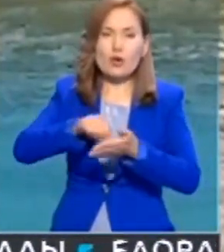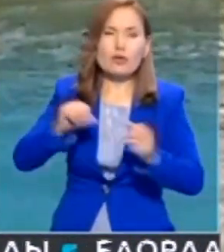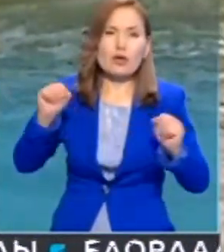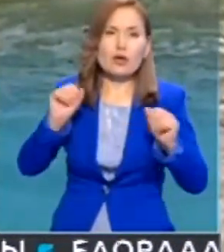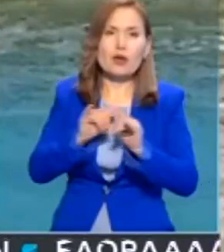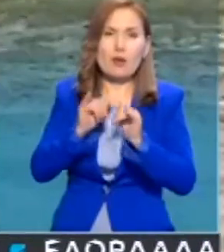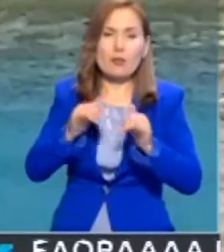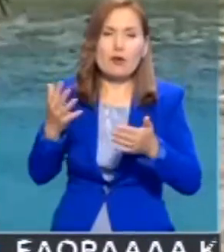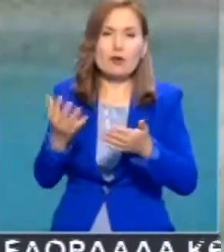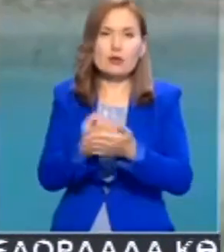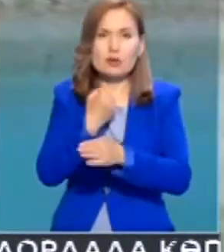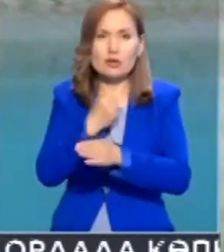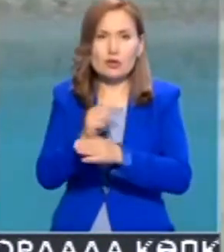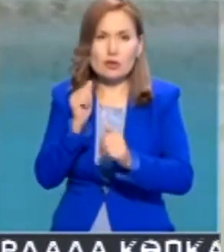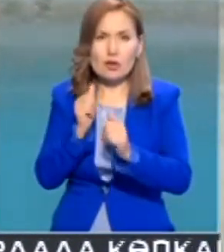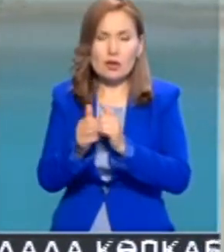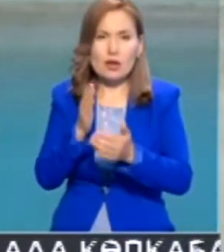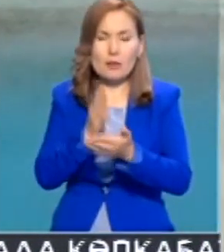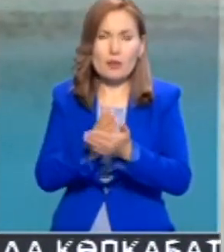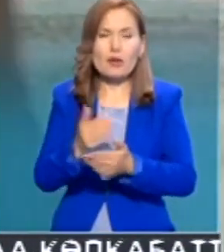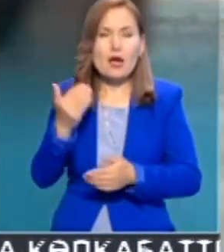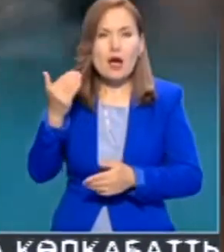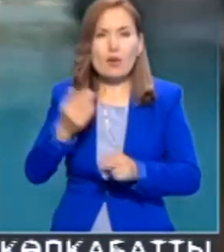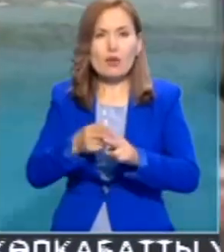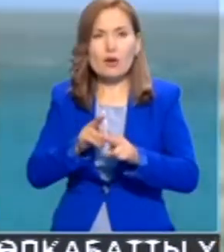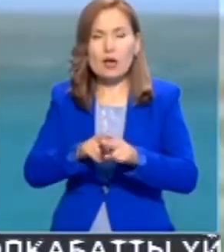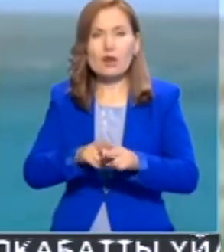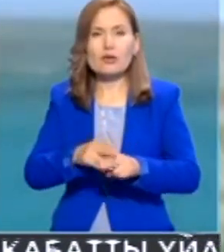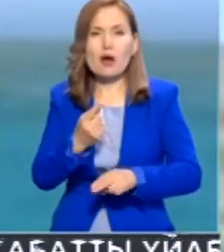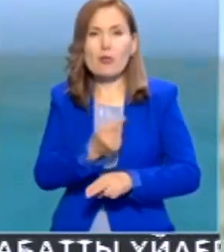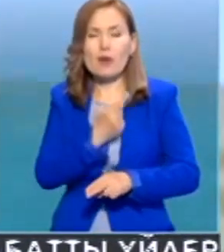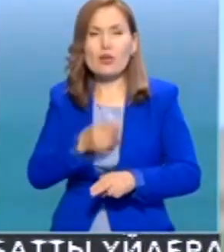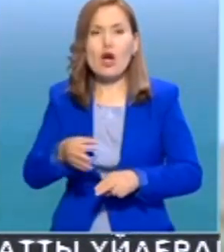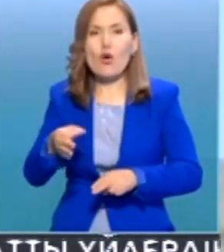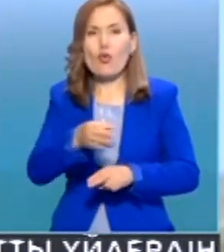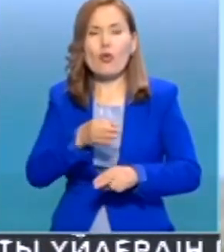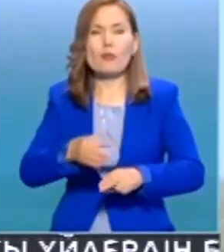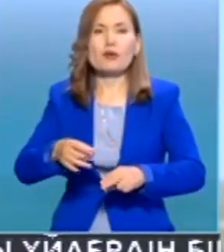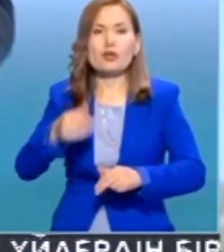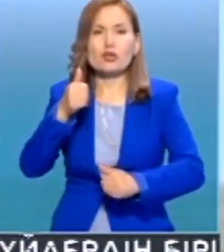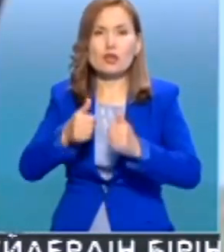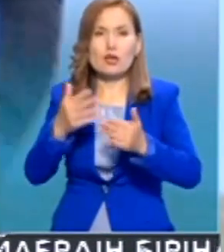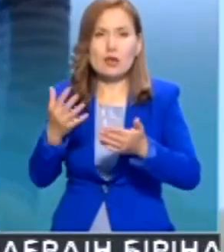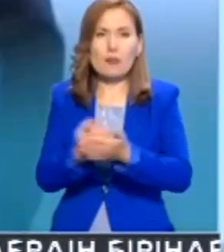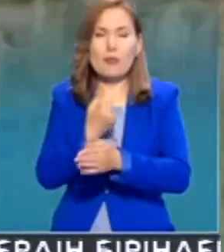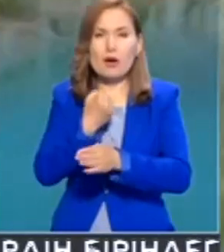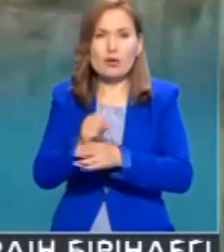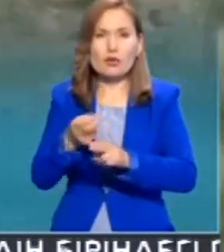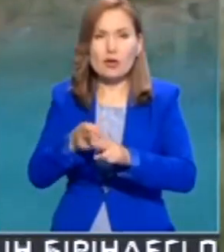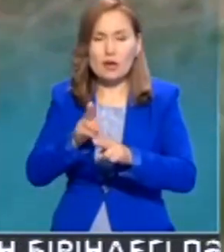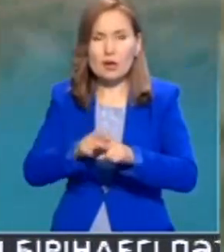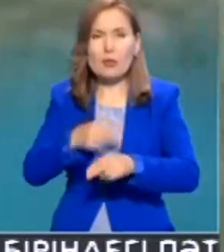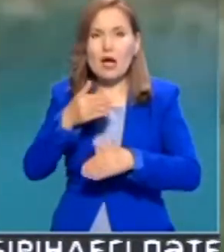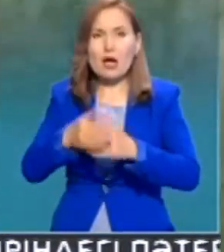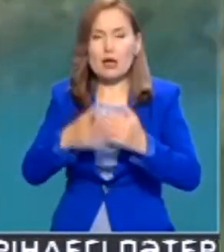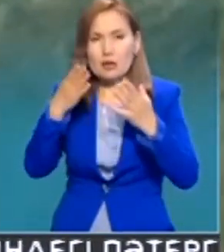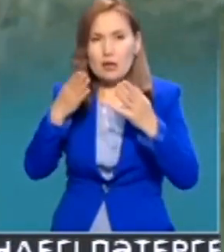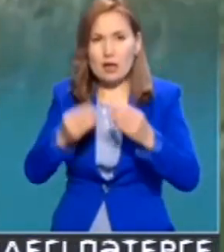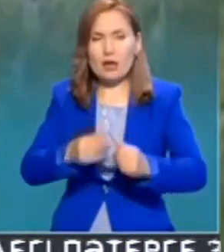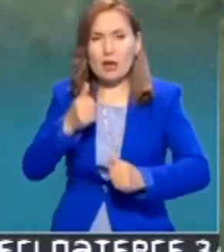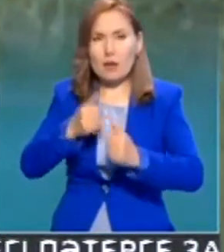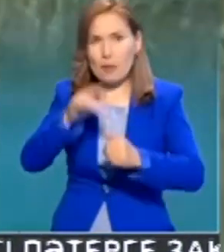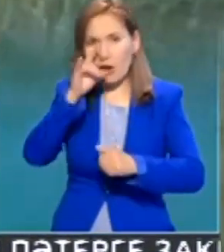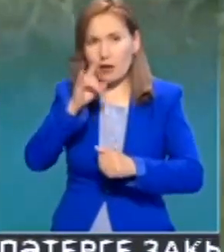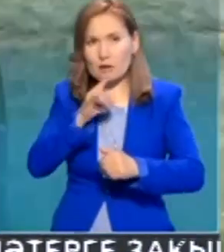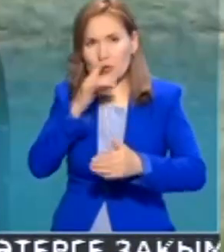дамытып жетістіктерге жетіп жүр. Рамазан Ғали бірнеше мәрте облыстық жарыста топ жарған. Бағы мен бабы келісіп, жақында ғана ел чемпионатында